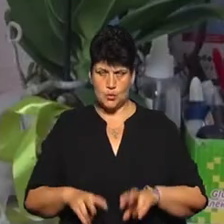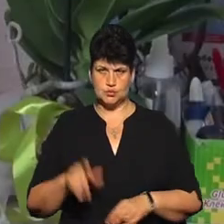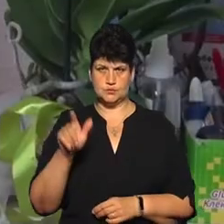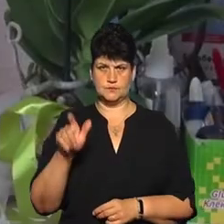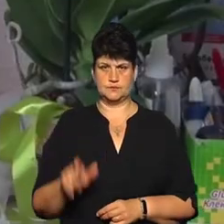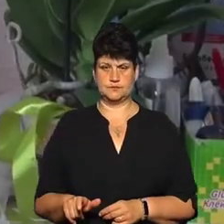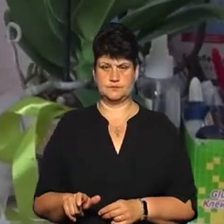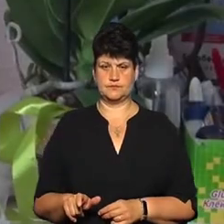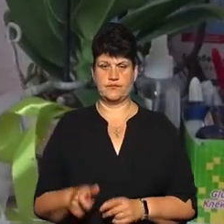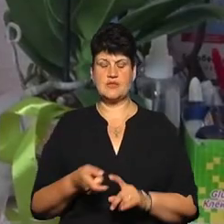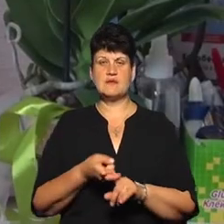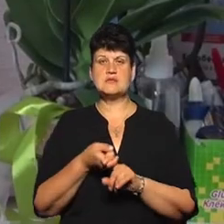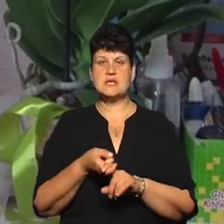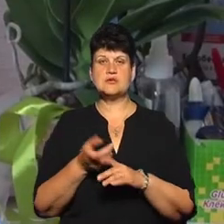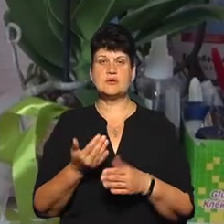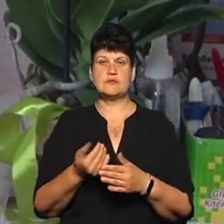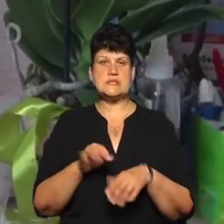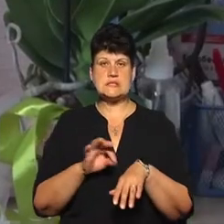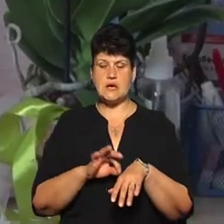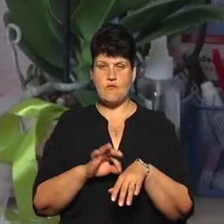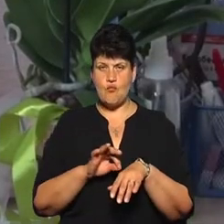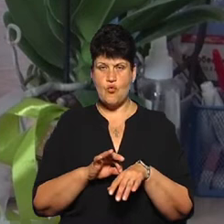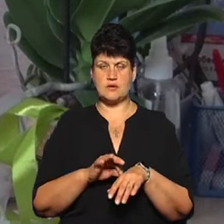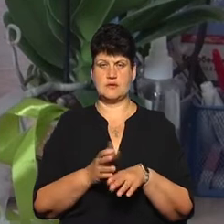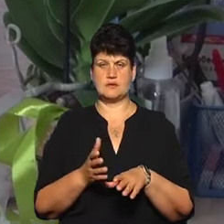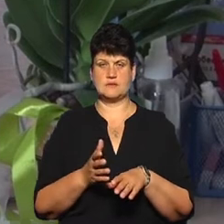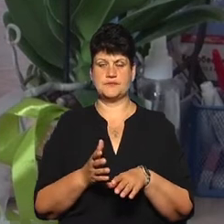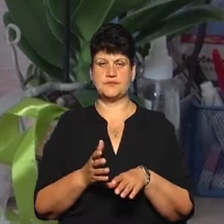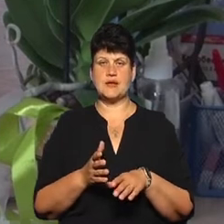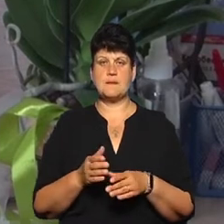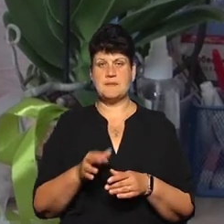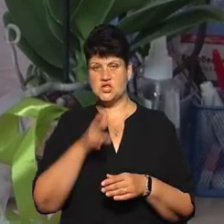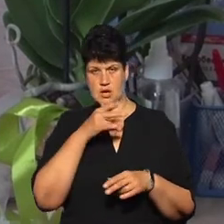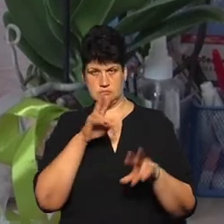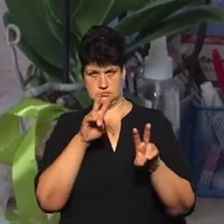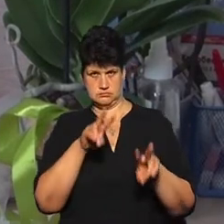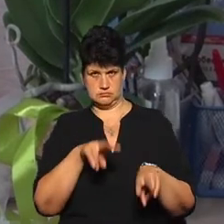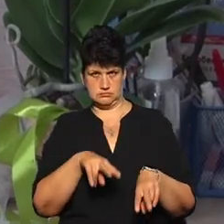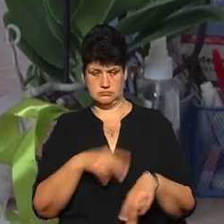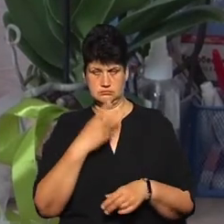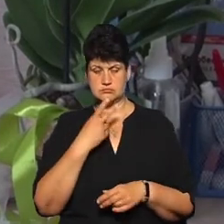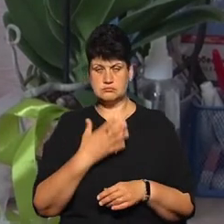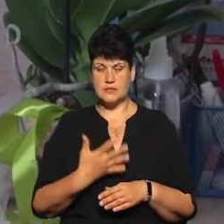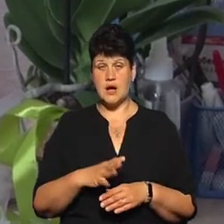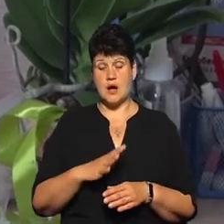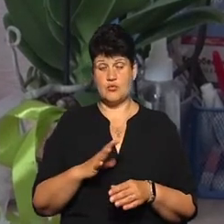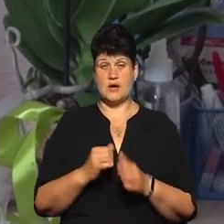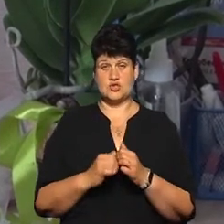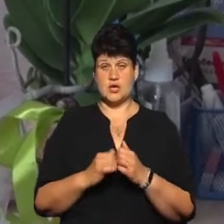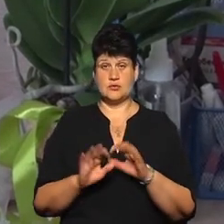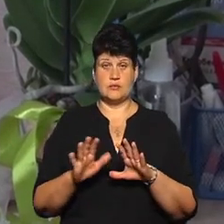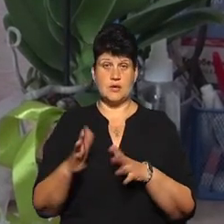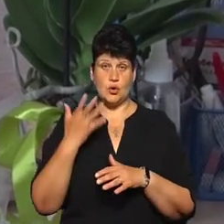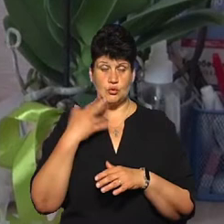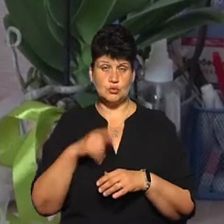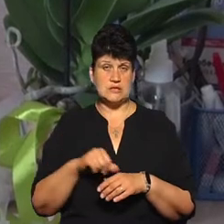В залежності від захворювання, від виставленого лікарем діагнозу під час огляду, але дуже часто бувають такі випадки, що пацієнти